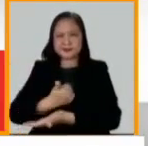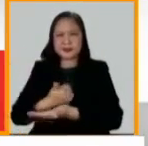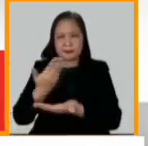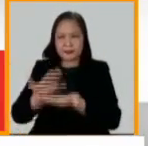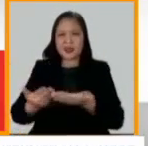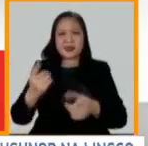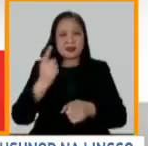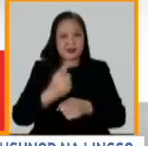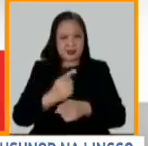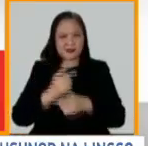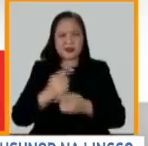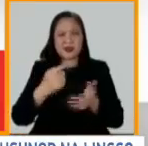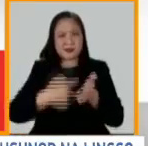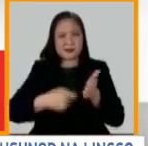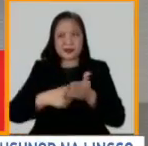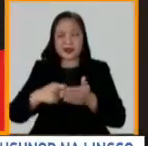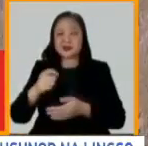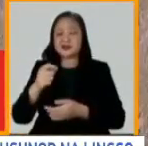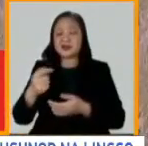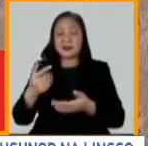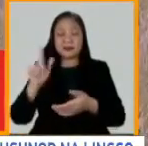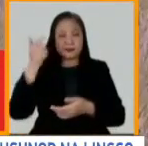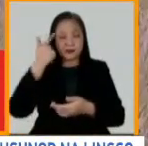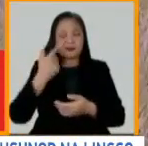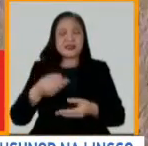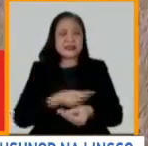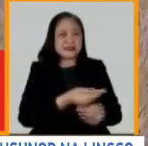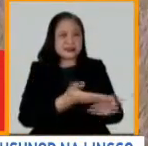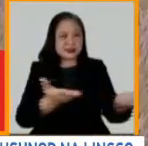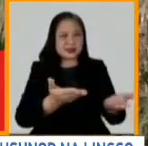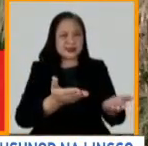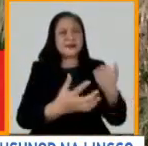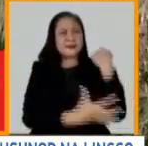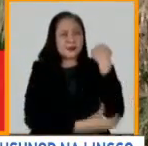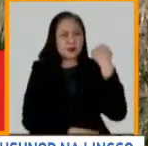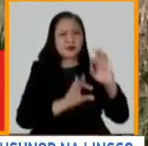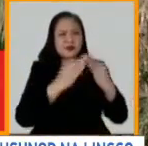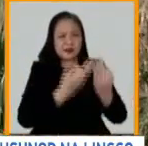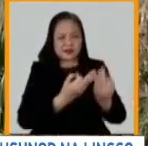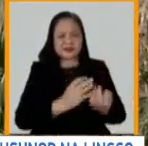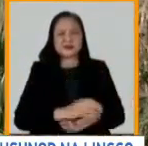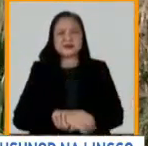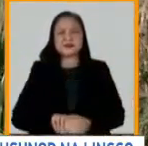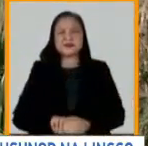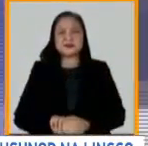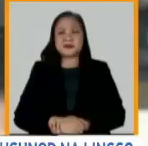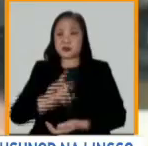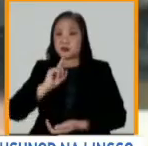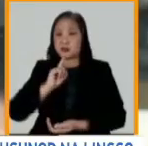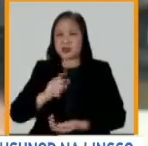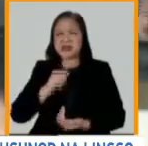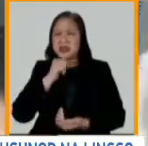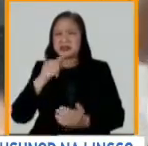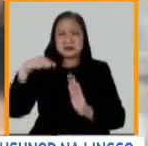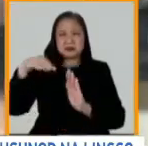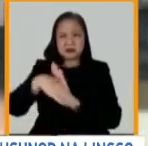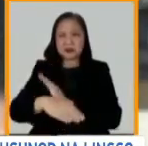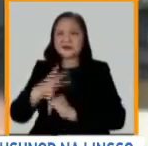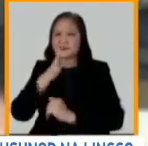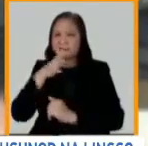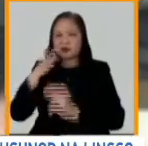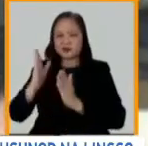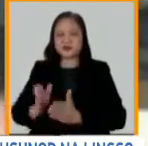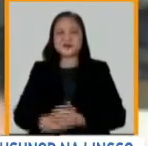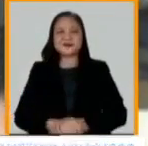sa pinakamahihirap na pamilyang Pilipino. Ginagarantya raw niya na hindi malulugi ang mga magsasaka. Si Doc Willie